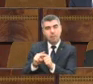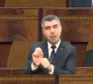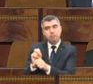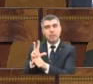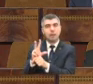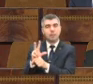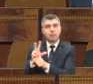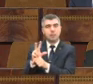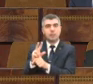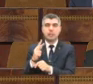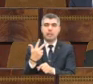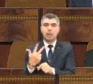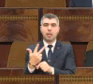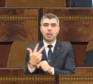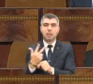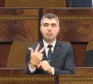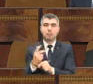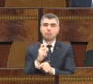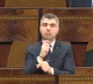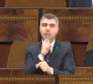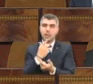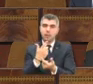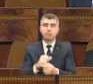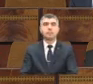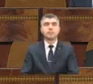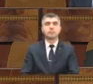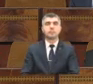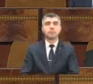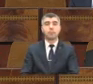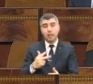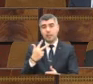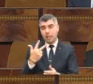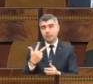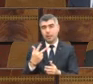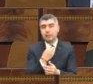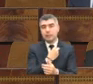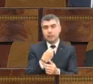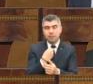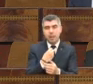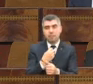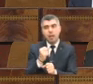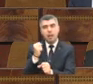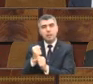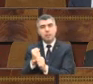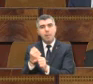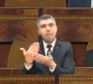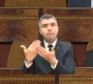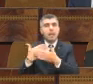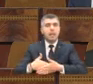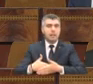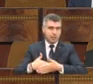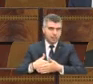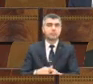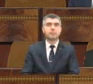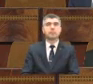3 الأطباء. سيد الوزير المحترم، سيد الوزير المحترم، وغالبا 3 الأطباء غادي يشتغلوا في المستعجلات. لذا سيد